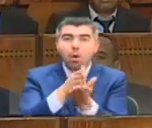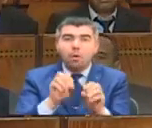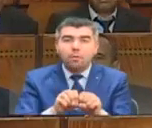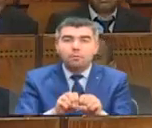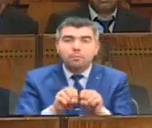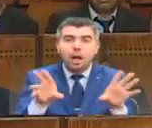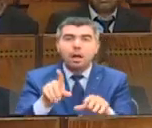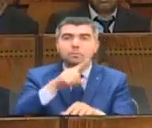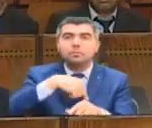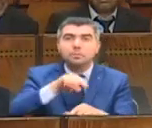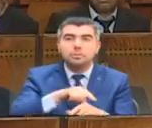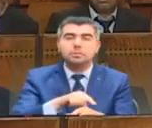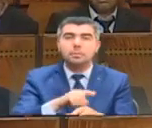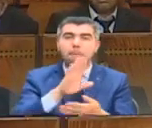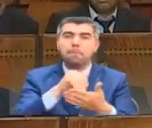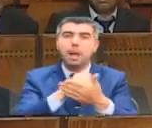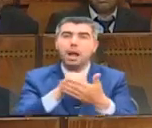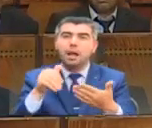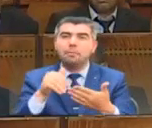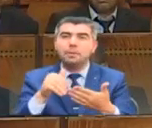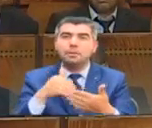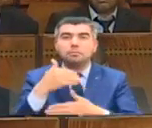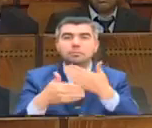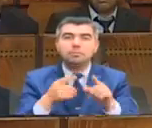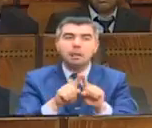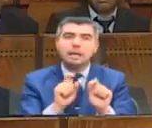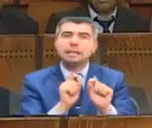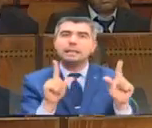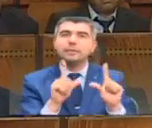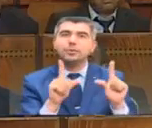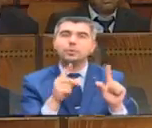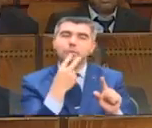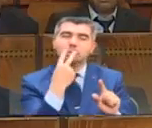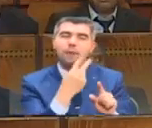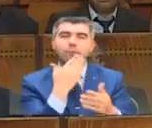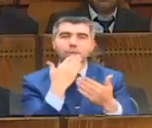كيسمعوا فيها غير البرامج ديالها على قنوات التلفزة. وشكراً.